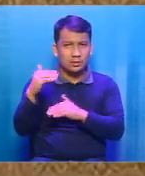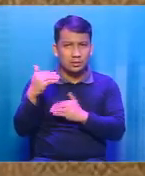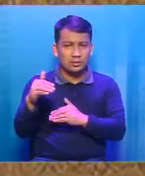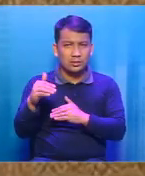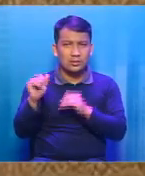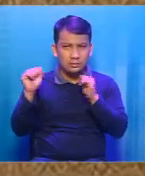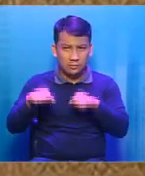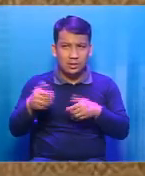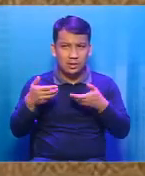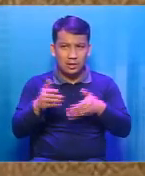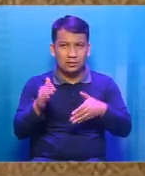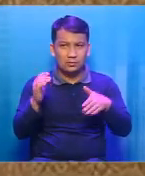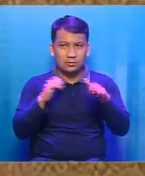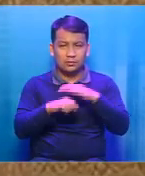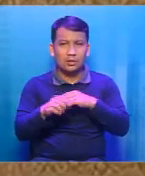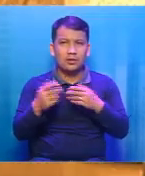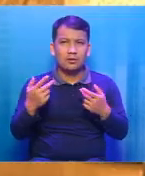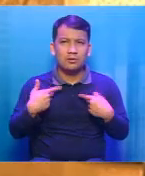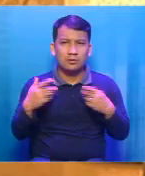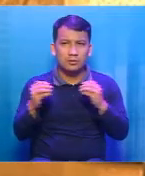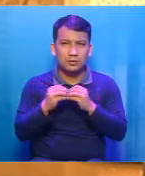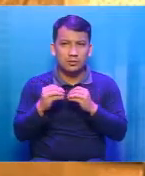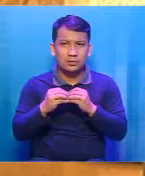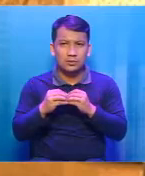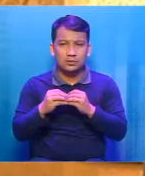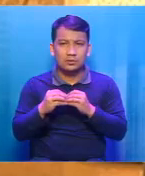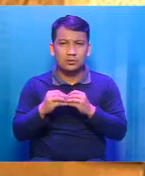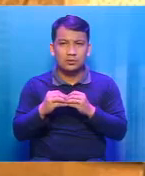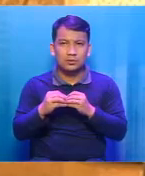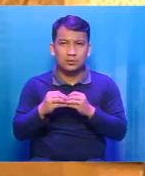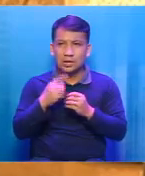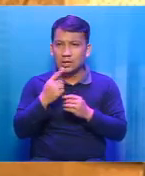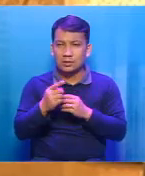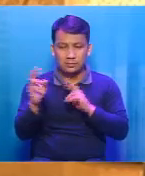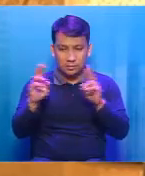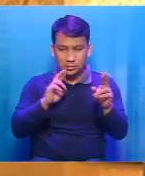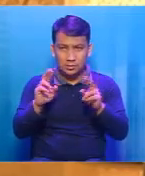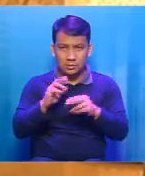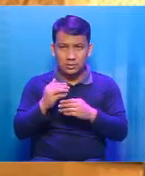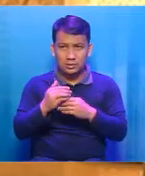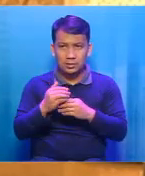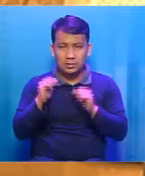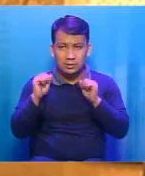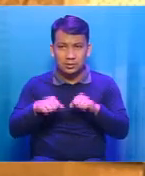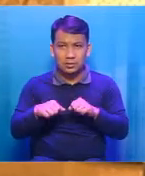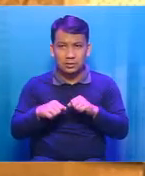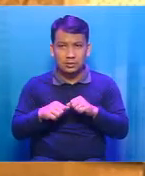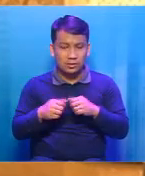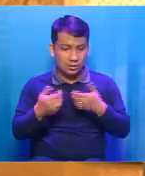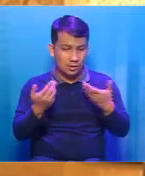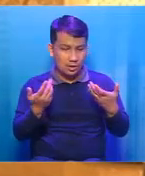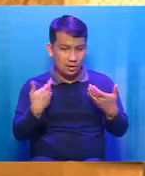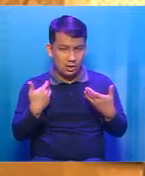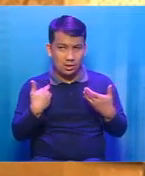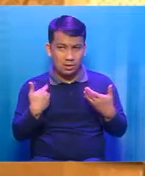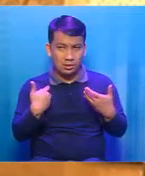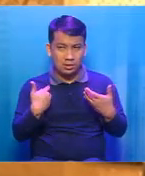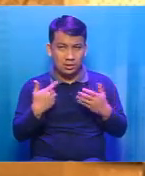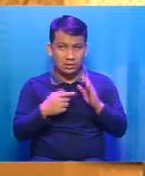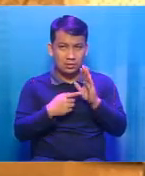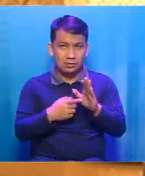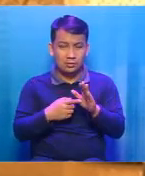ang mapapasukin. It has to be cinema ready. In other words, nagpalagay kami ng